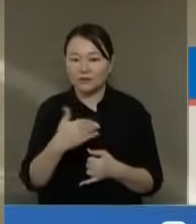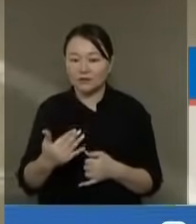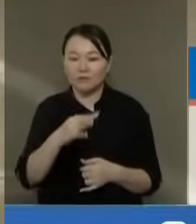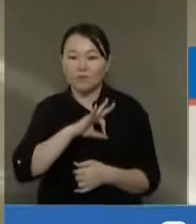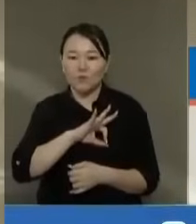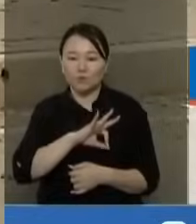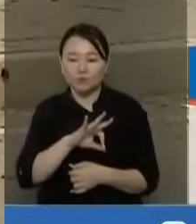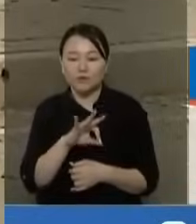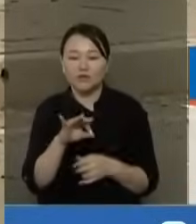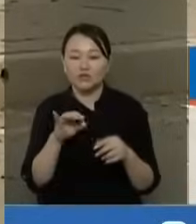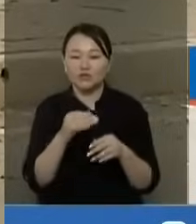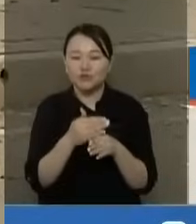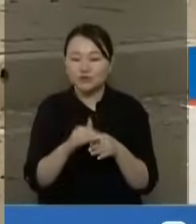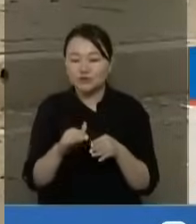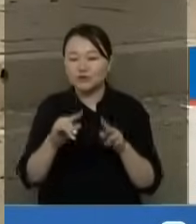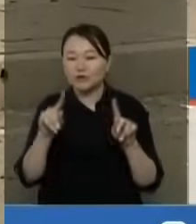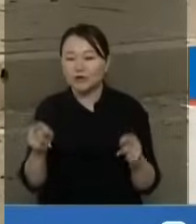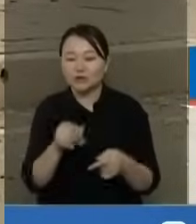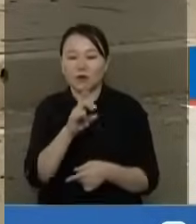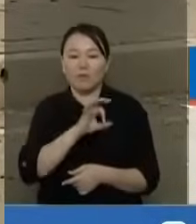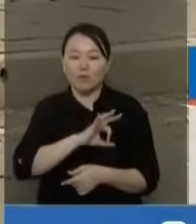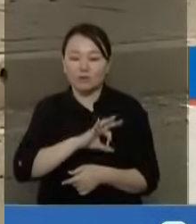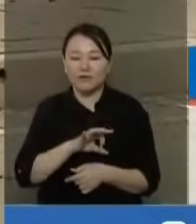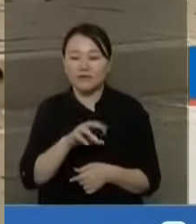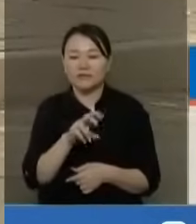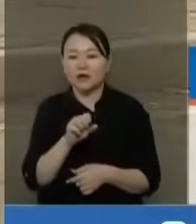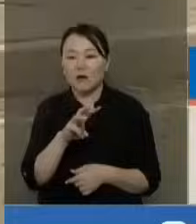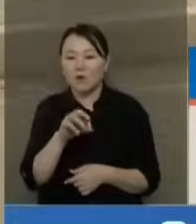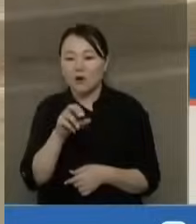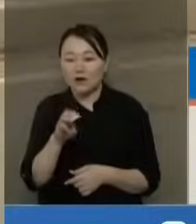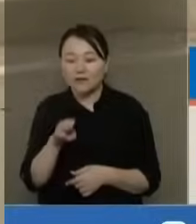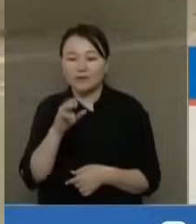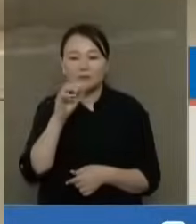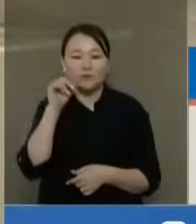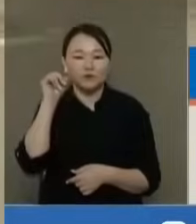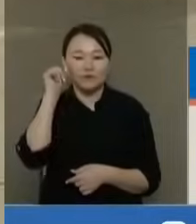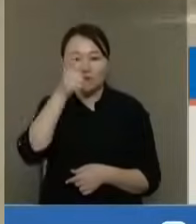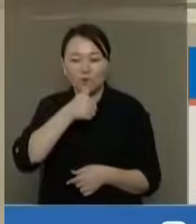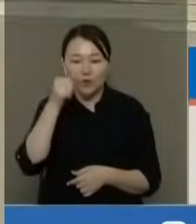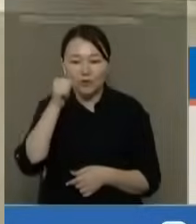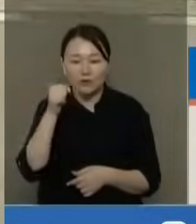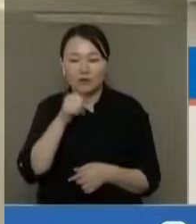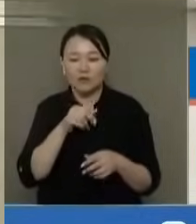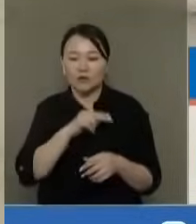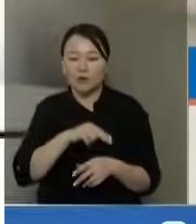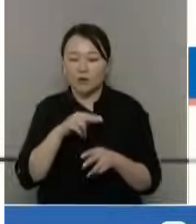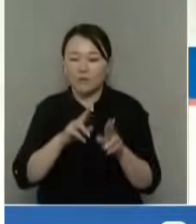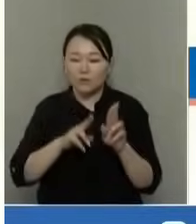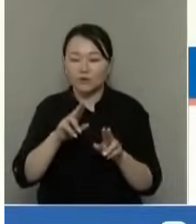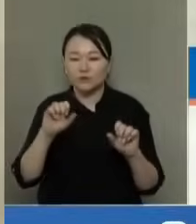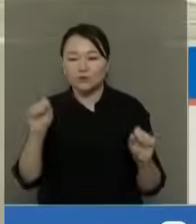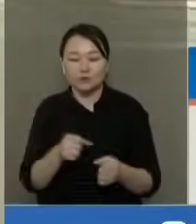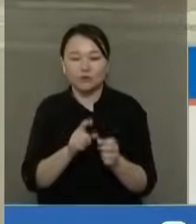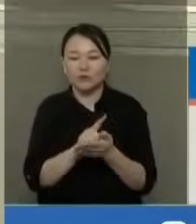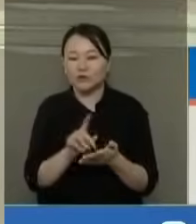Напомним, частичные ограничения на использование электросамокатов уже действуют с августа прошлого года. По действующим правилам, скорость для электросамокатов не